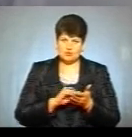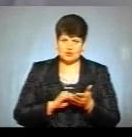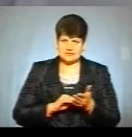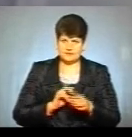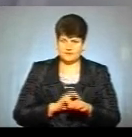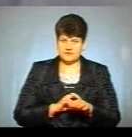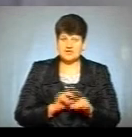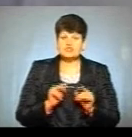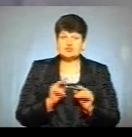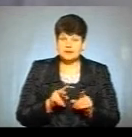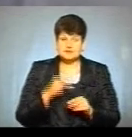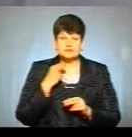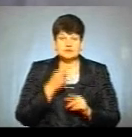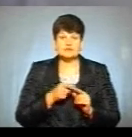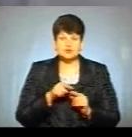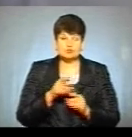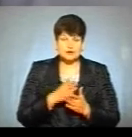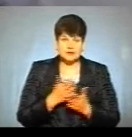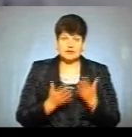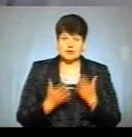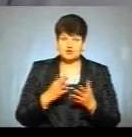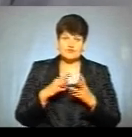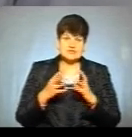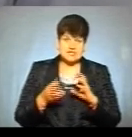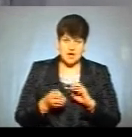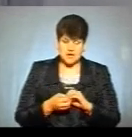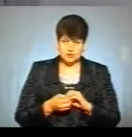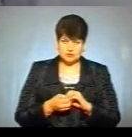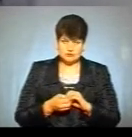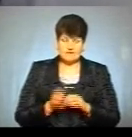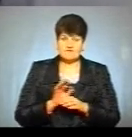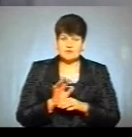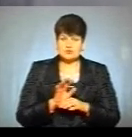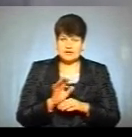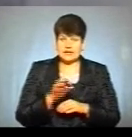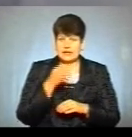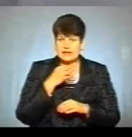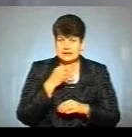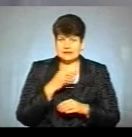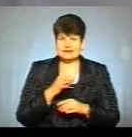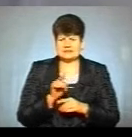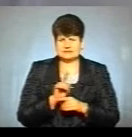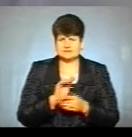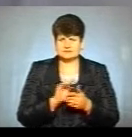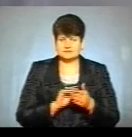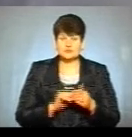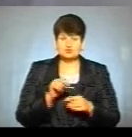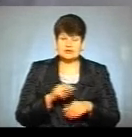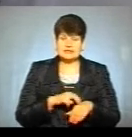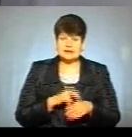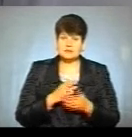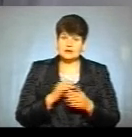Чим перевага в цьому є, що якщо в загальному випускаються ліки яких стандартних прописів, то тут лікарі